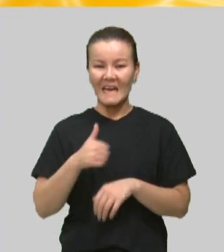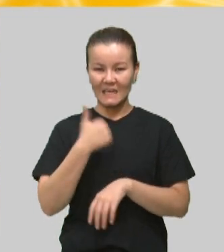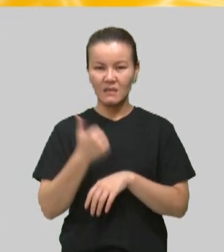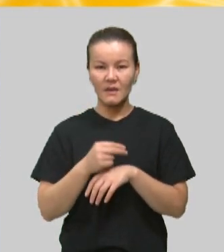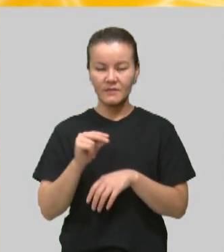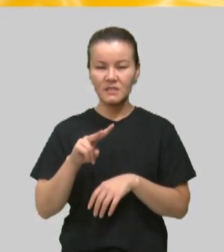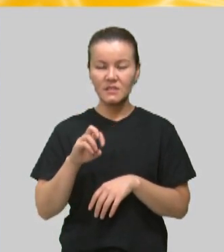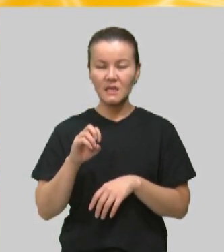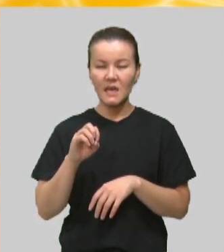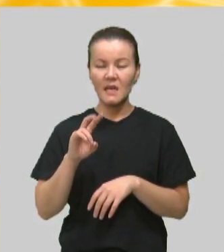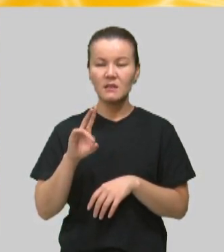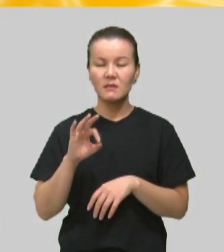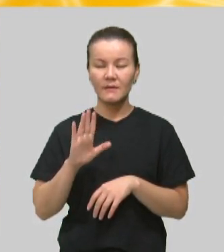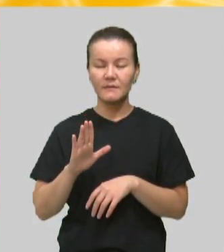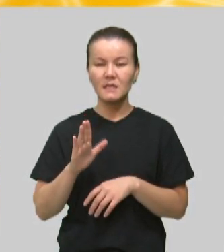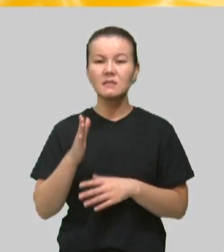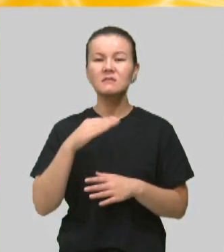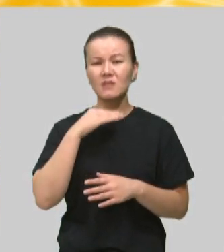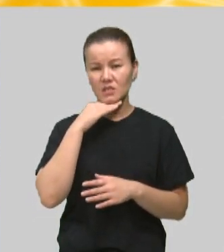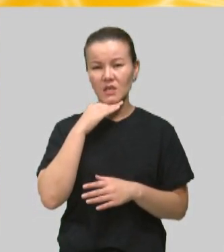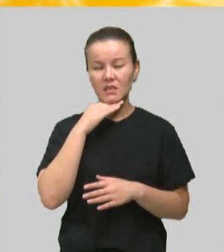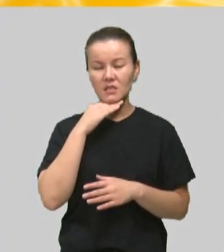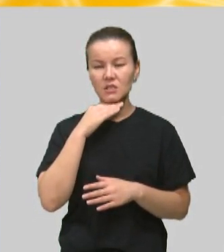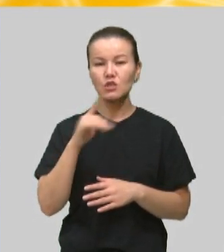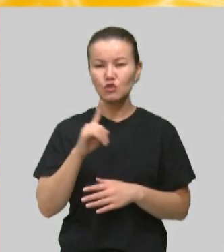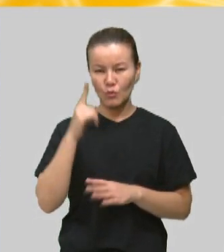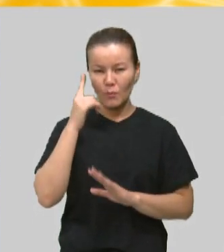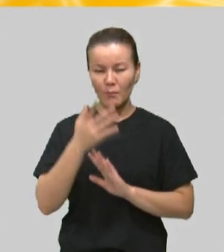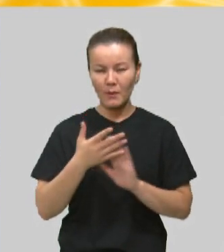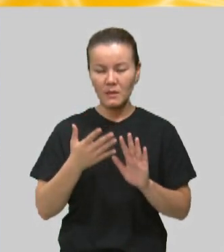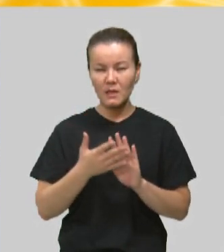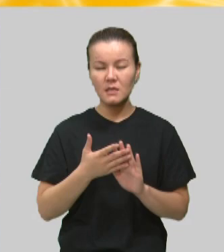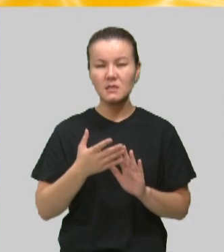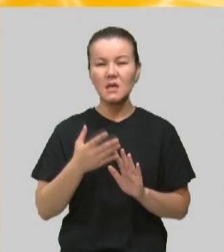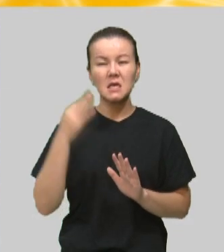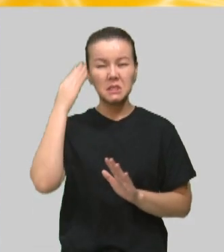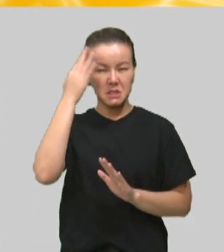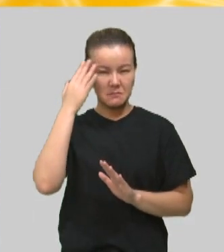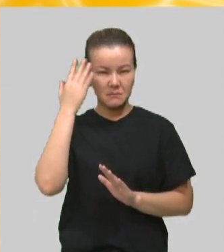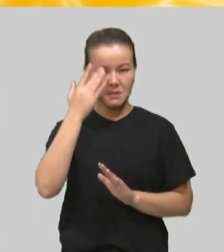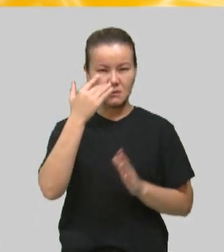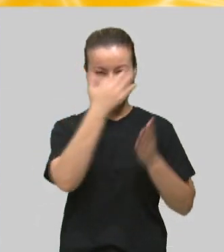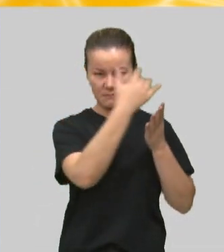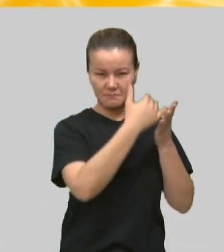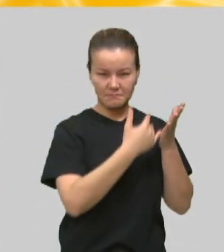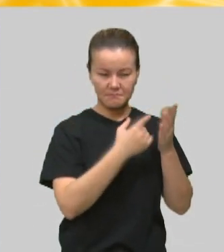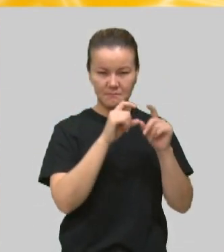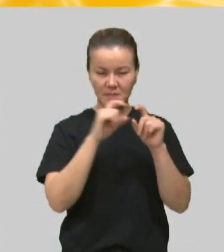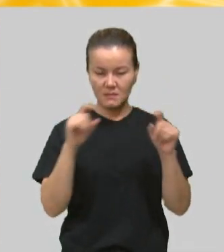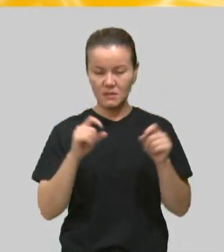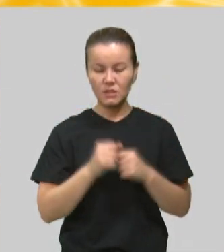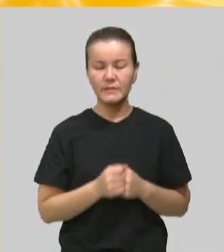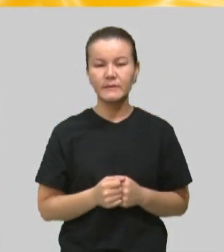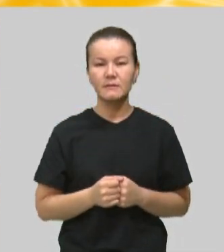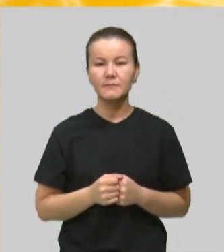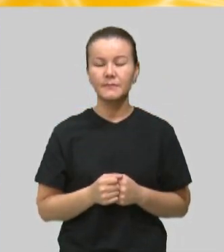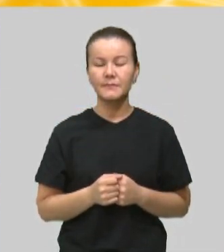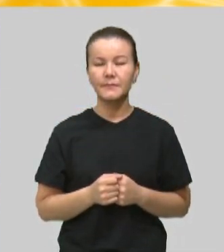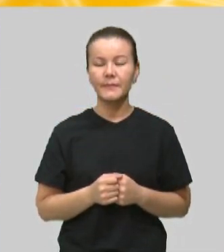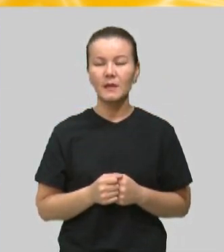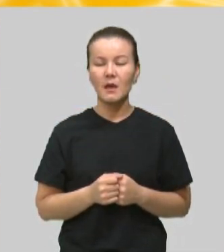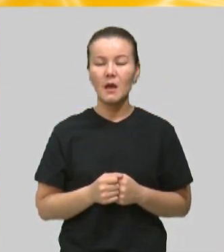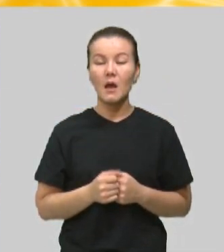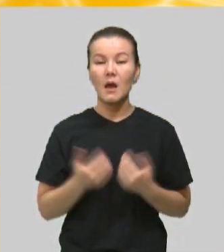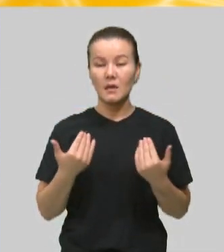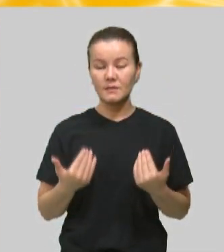Главных членов достаточно, чтобы понять смысл предложения.